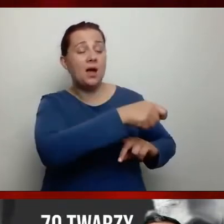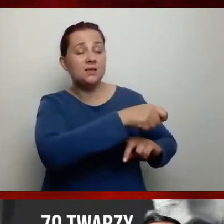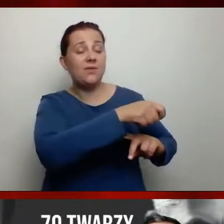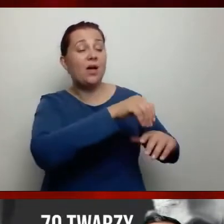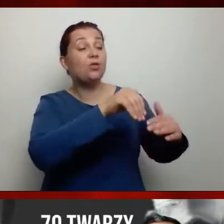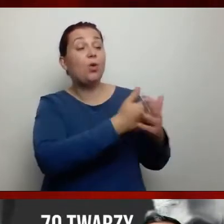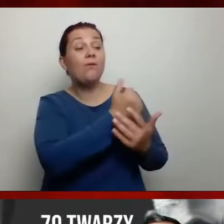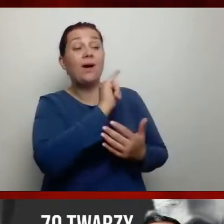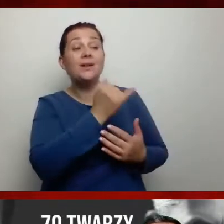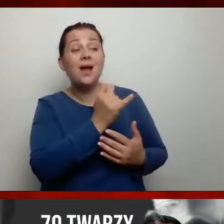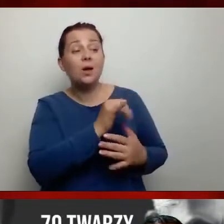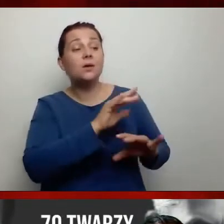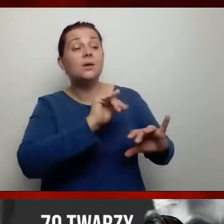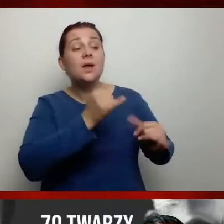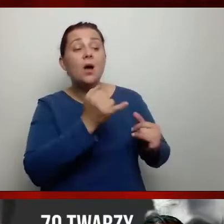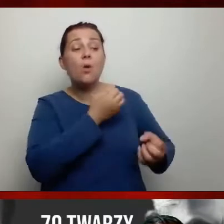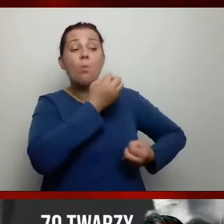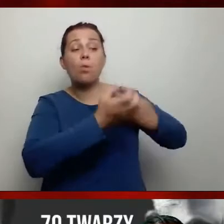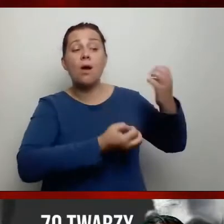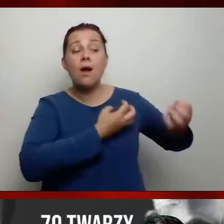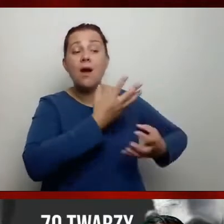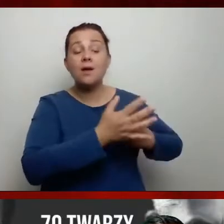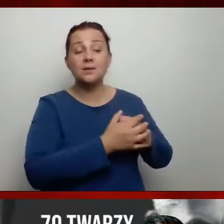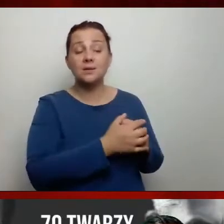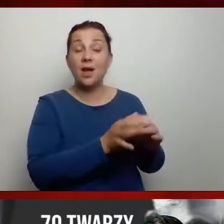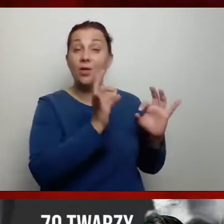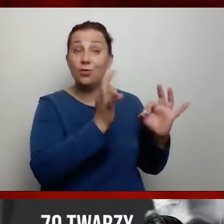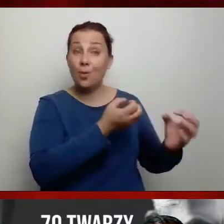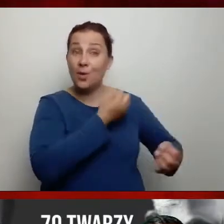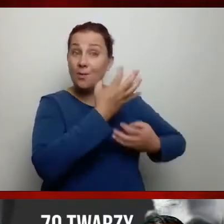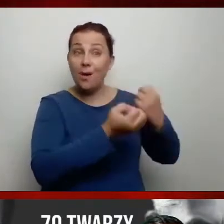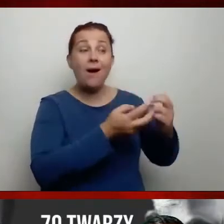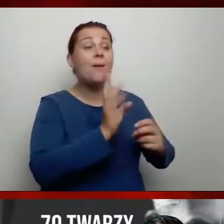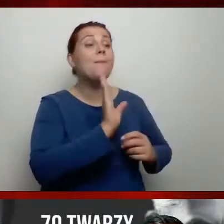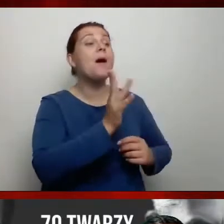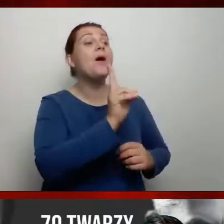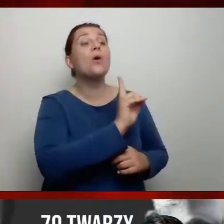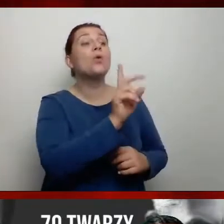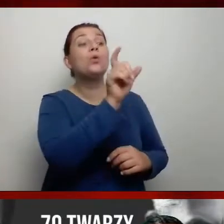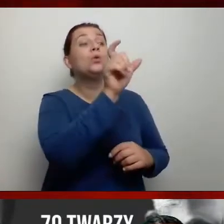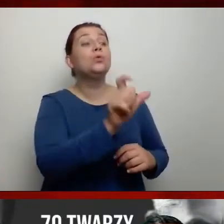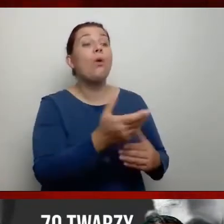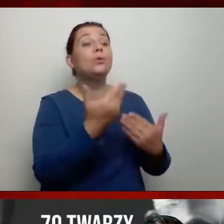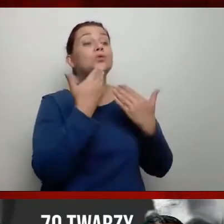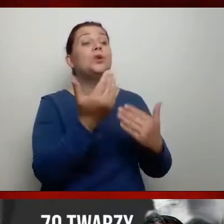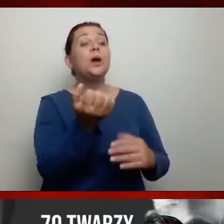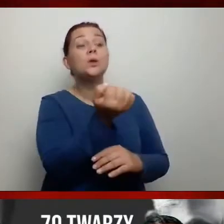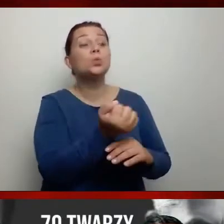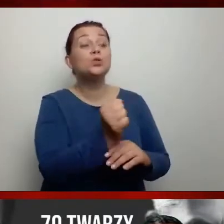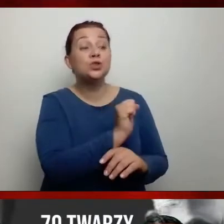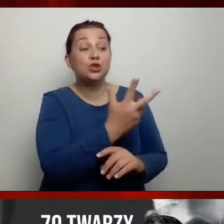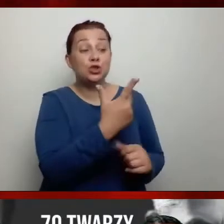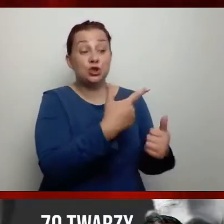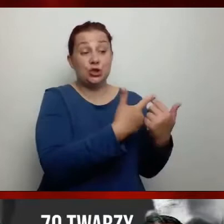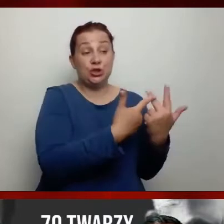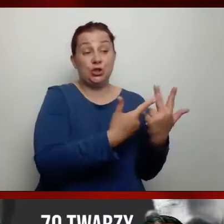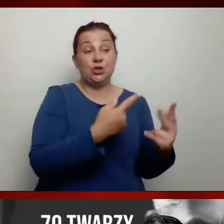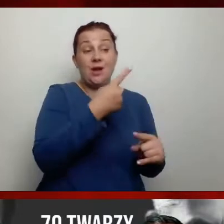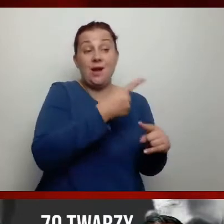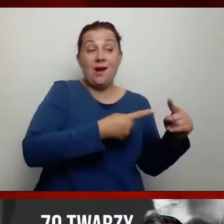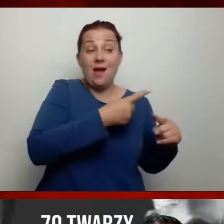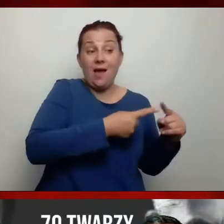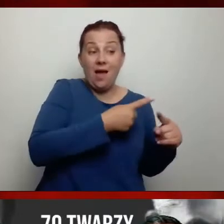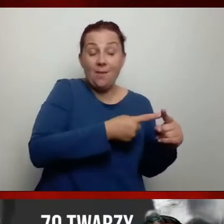jakość jakością poetycką. Dobrym poetą będzie ten, który przez użycie wspomnianych trzech elementów